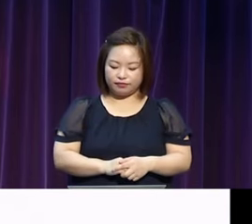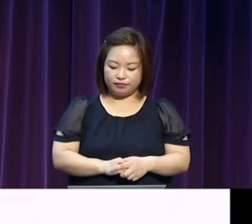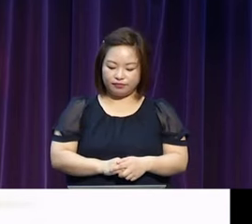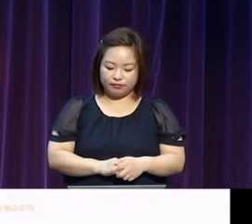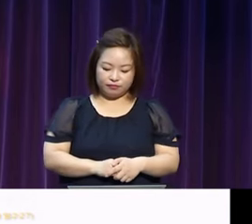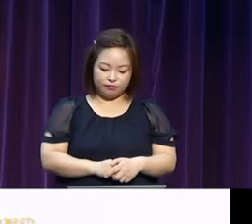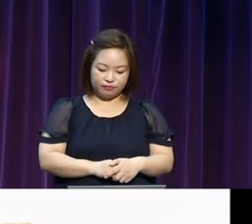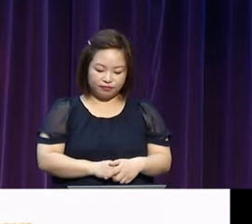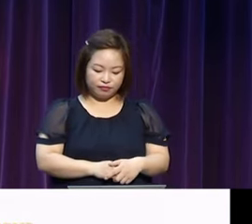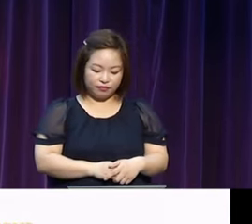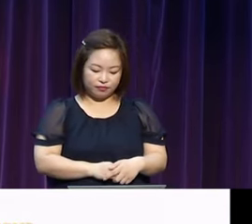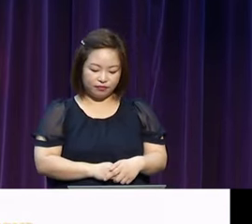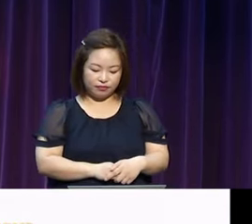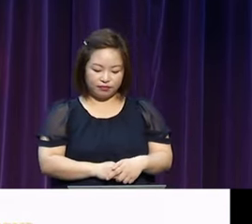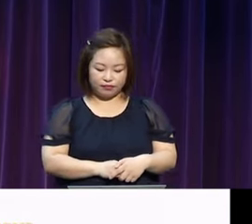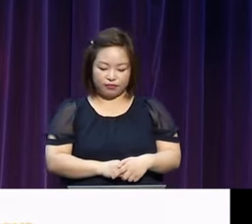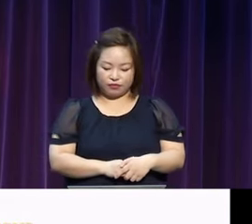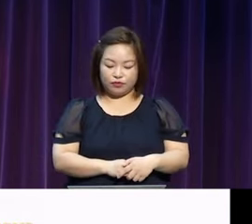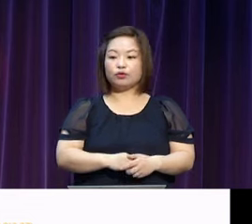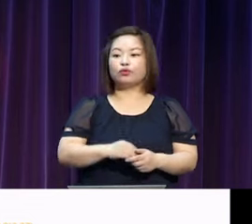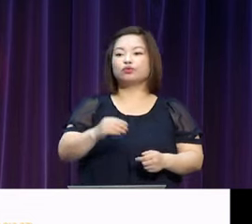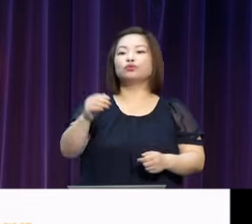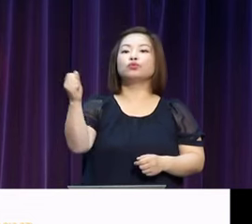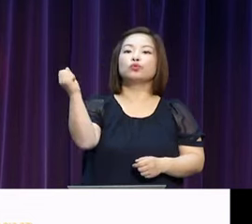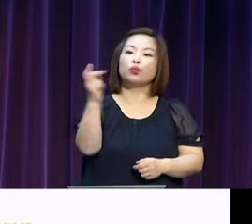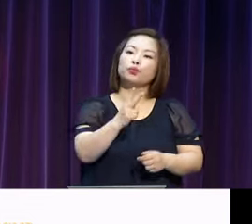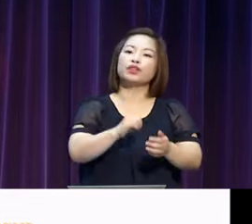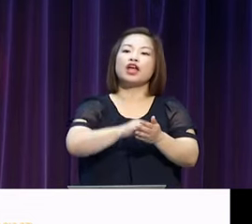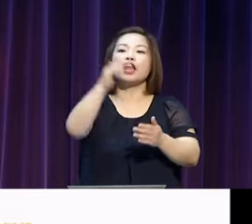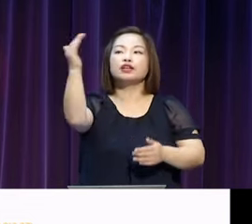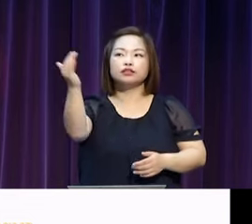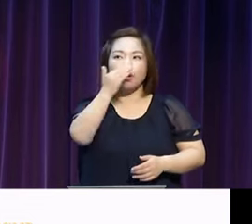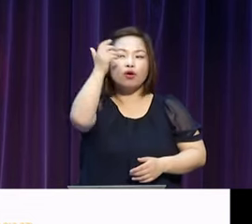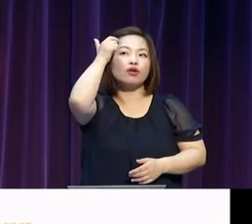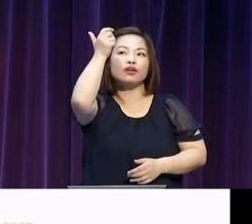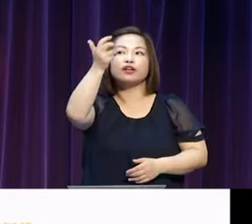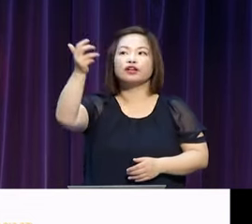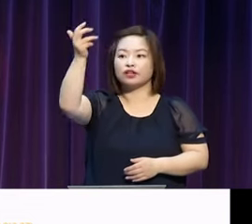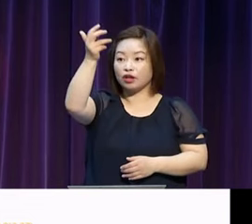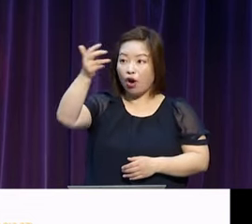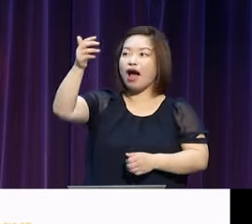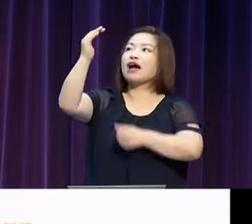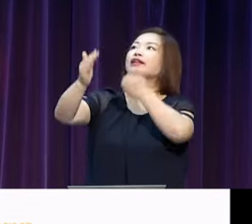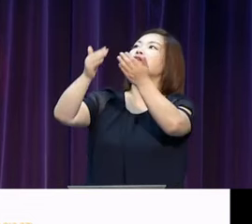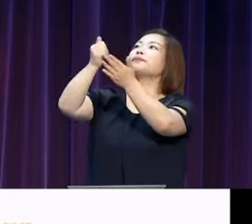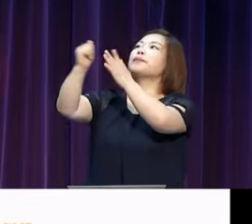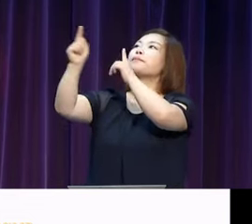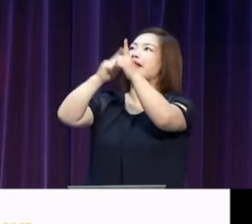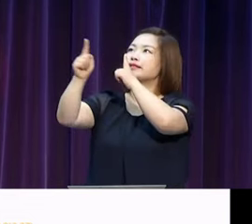자, 그런가 하면 교회 안에는 성령의 가르치심이 있어요.